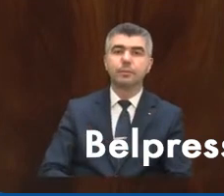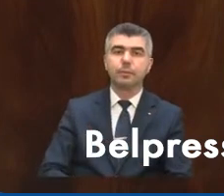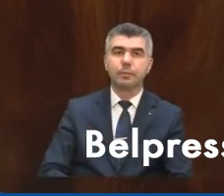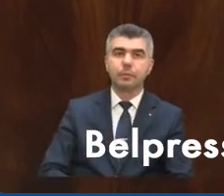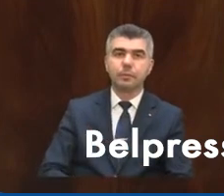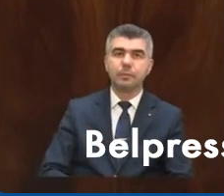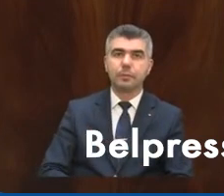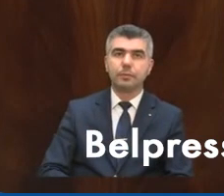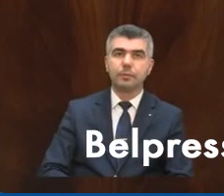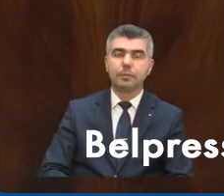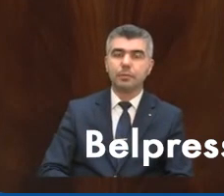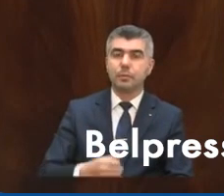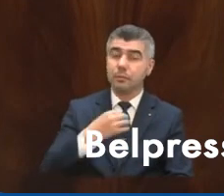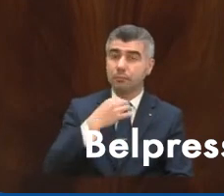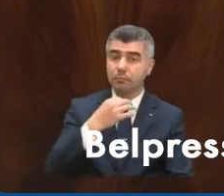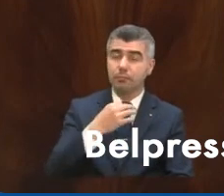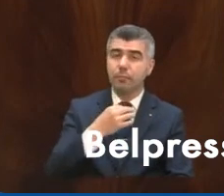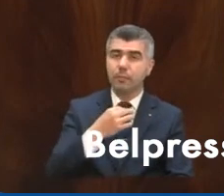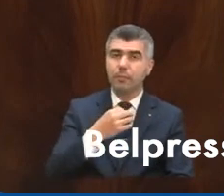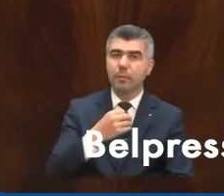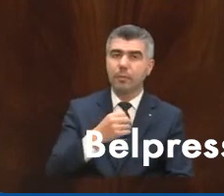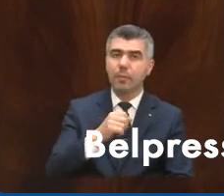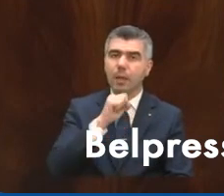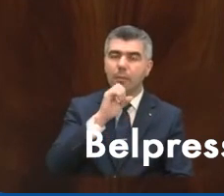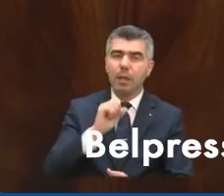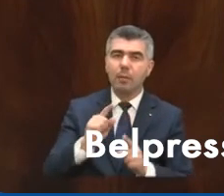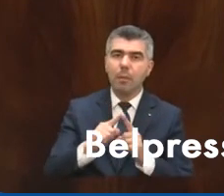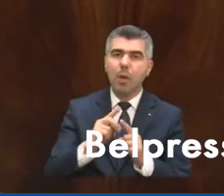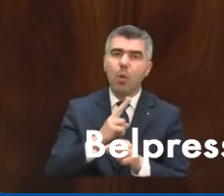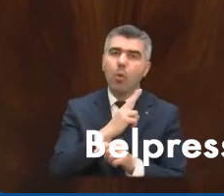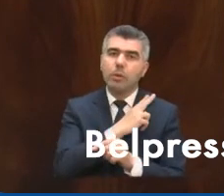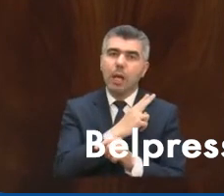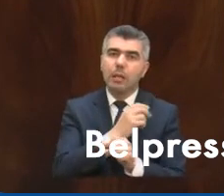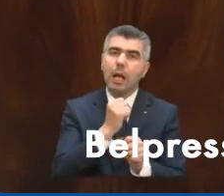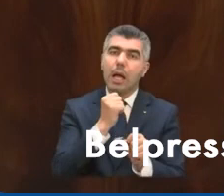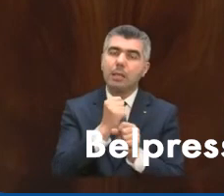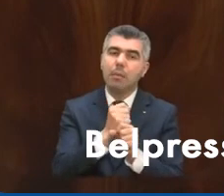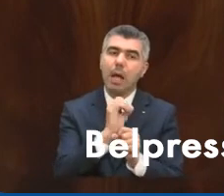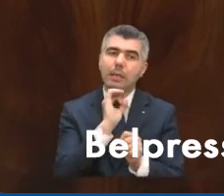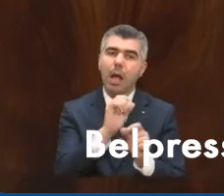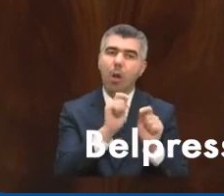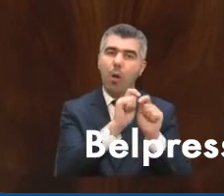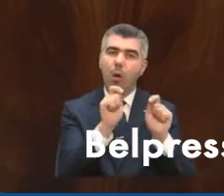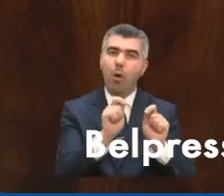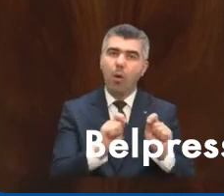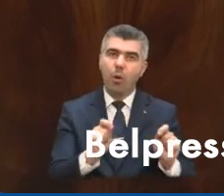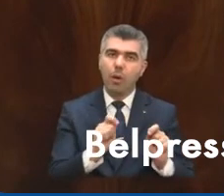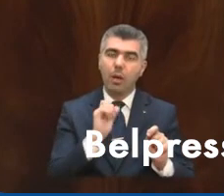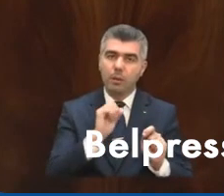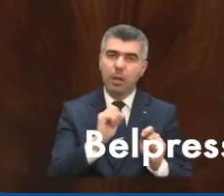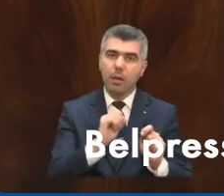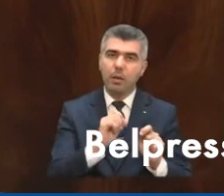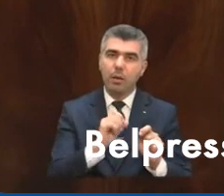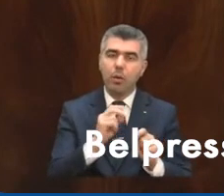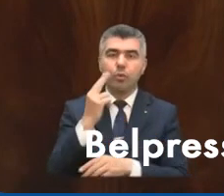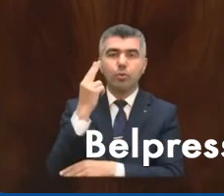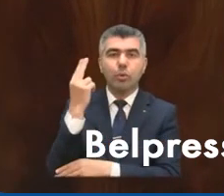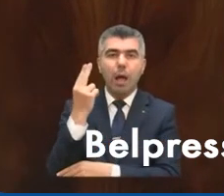نهار اللي قلنا بانه بغينا الاستاذ تكون مهنه، يكون اختيار، خصو يدوز في واحد الكليه